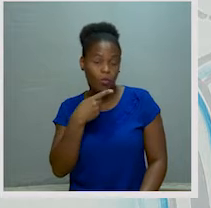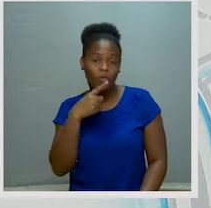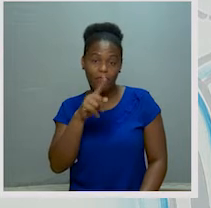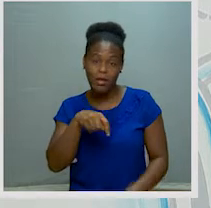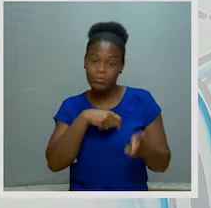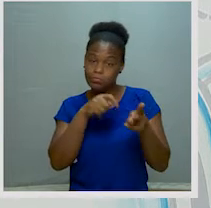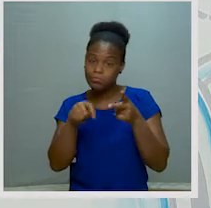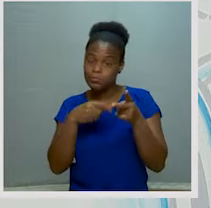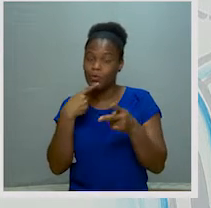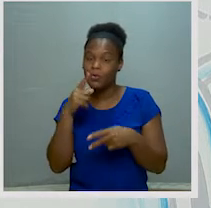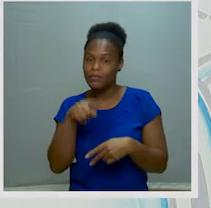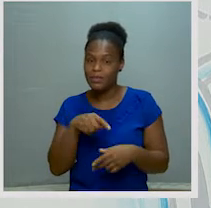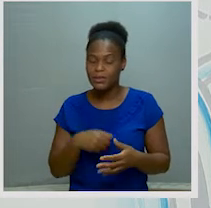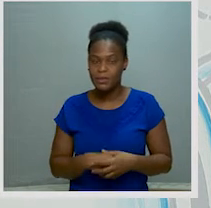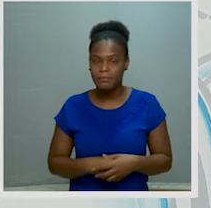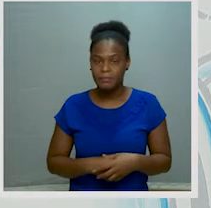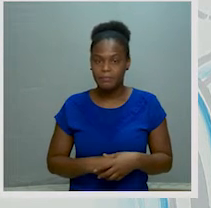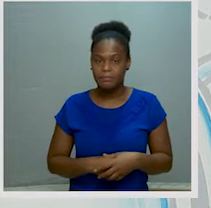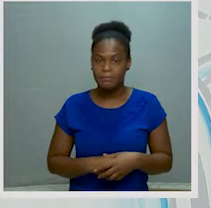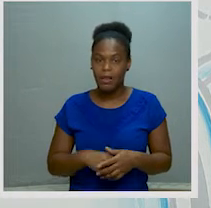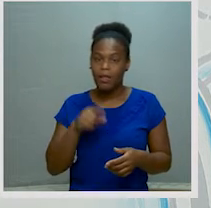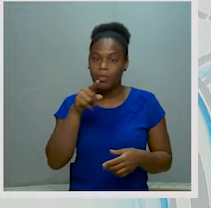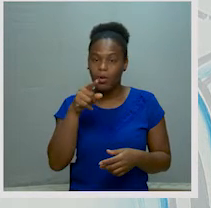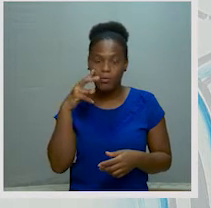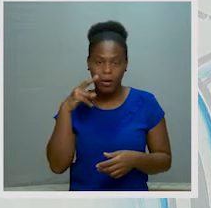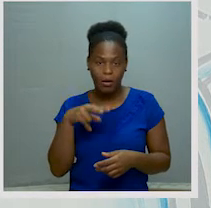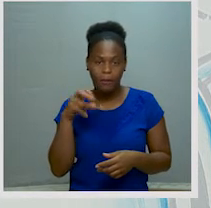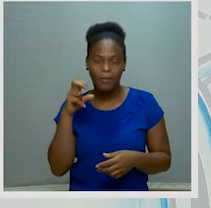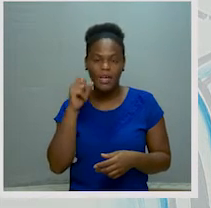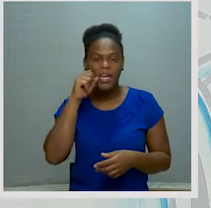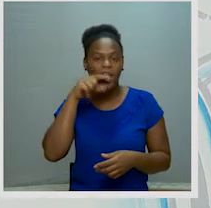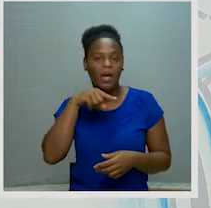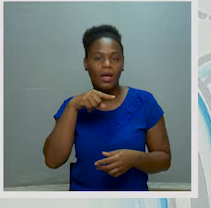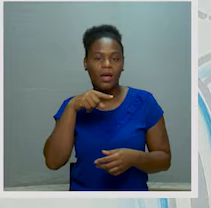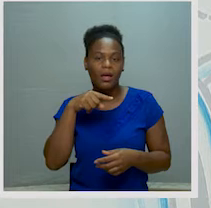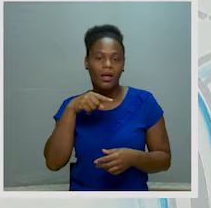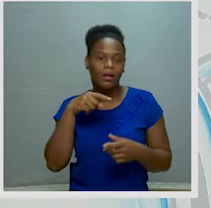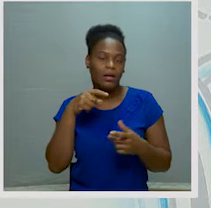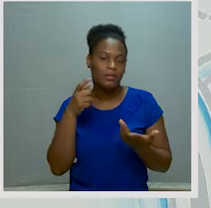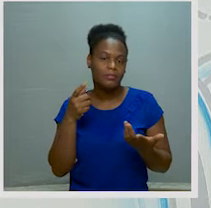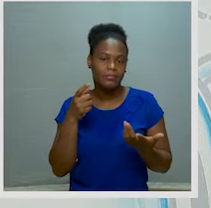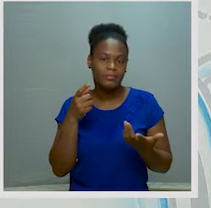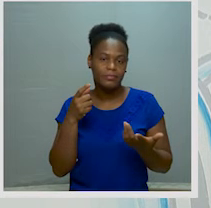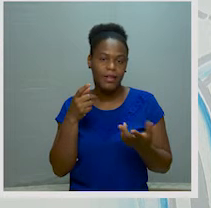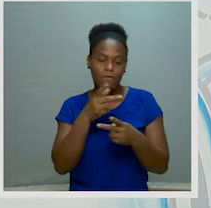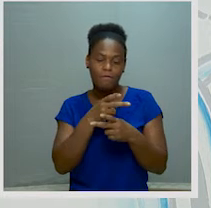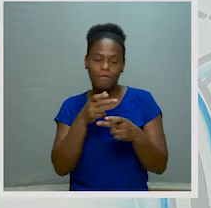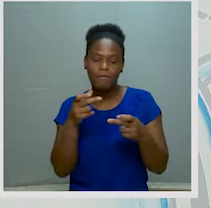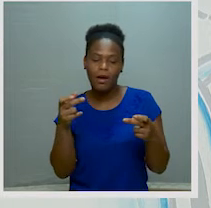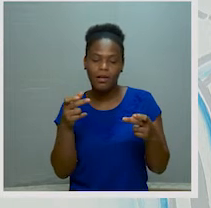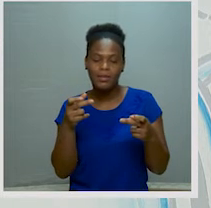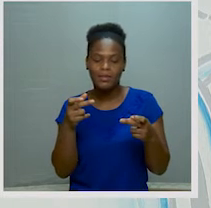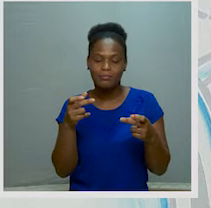passer le reportage et vous allez retrouver qui prononce les